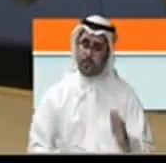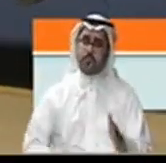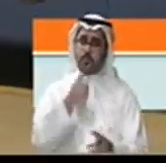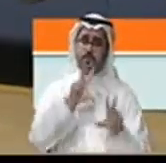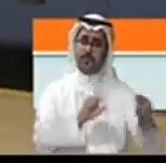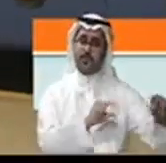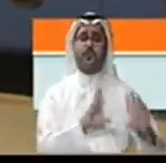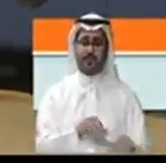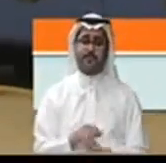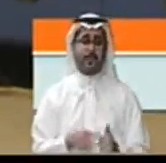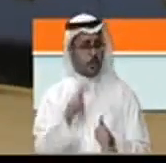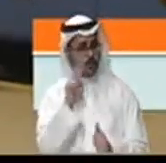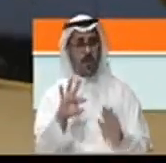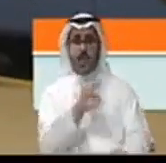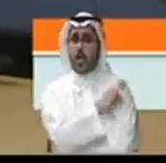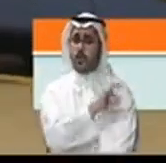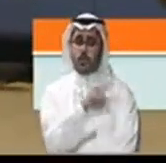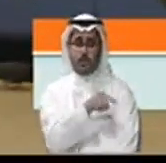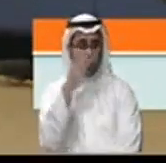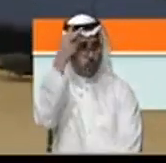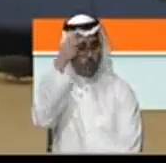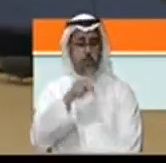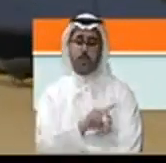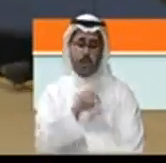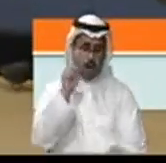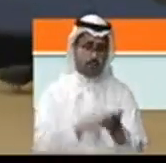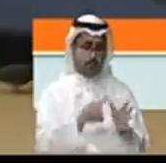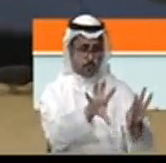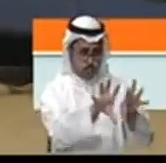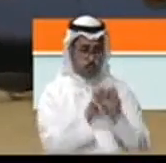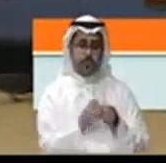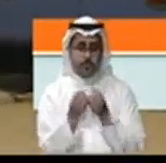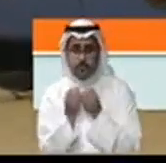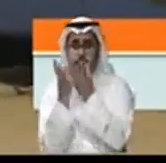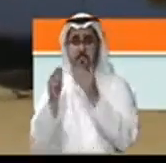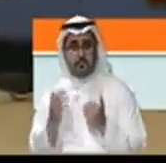الهامة والرائدة، والتي لا شك أنها ستساهم في تطوير